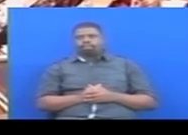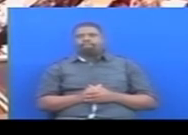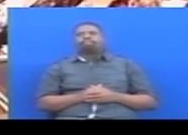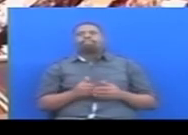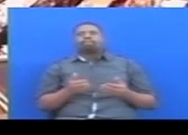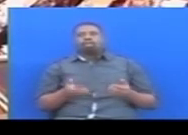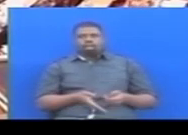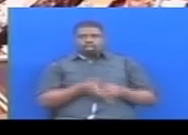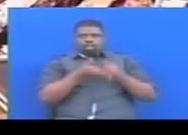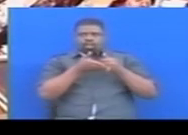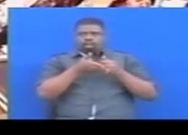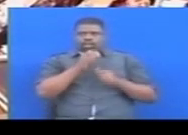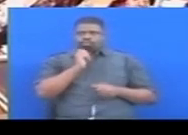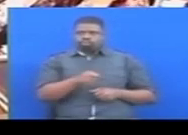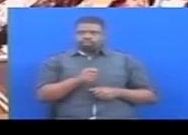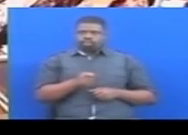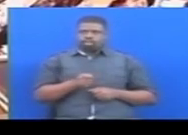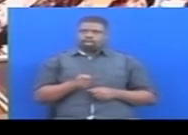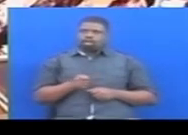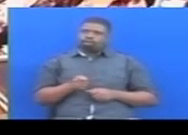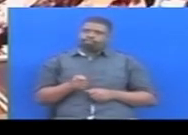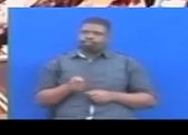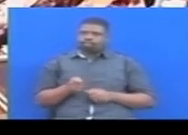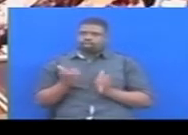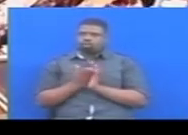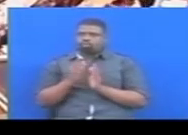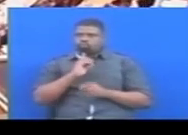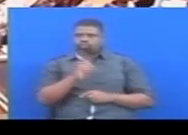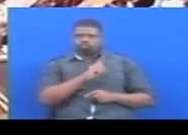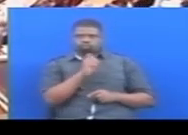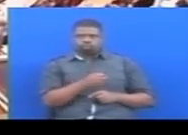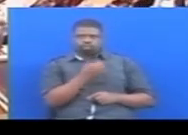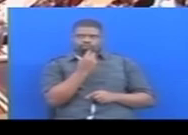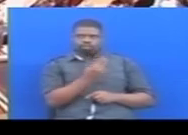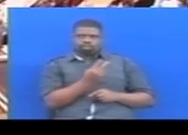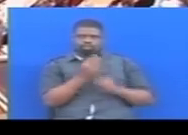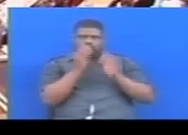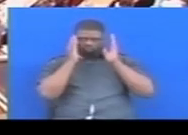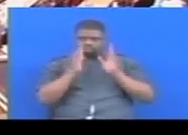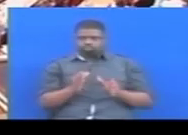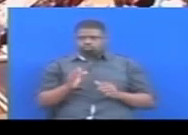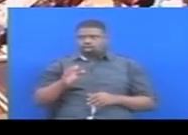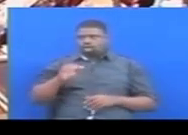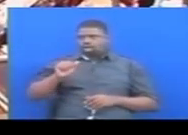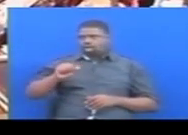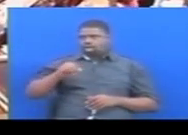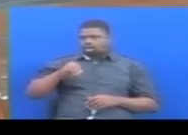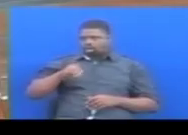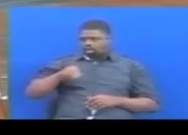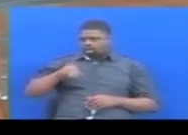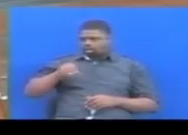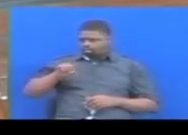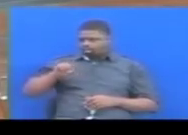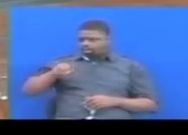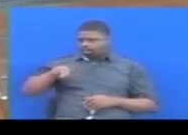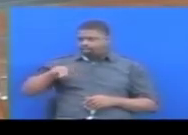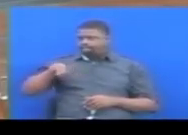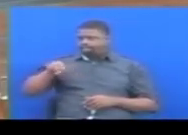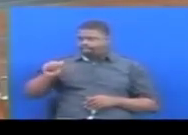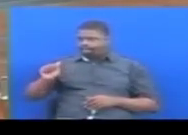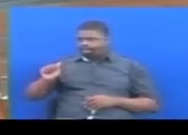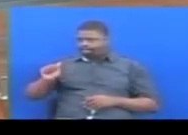Spika, naomba kujibu maswali mawili ya nyongeza ya Mheshimiwa Amina Molel, mbunge viti maalum, kama ifuatavyo.